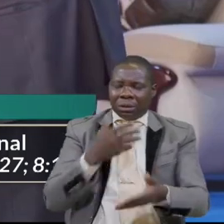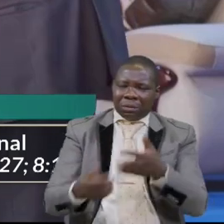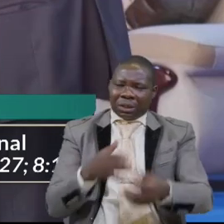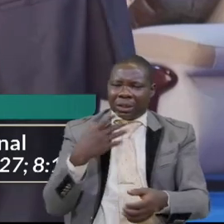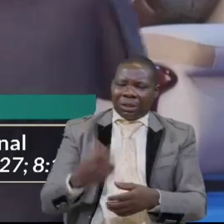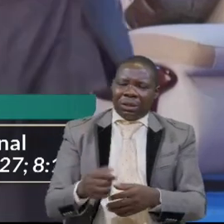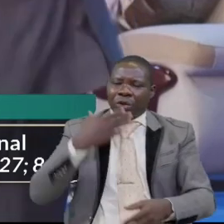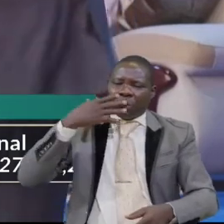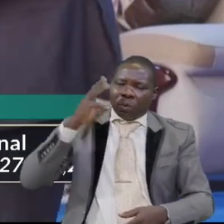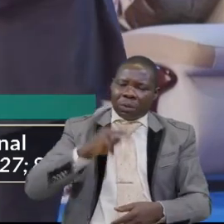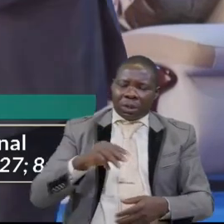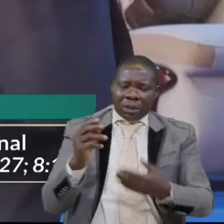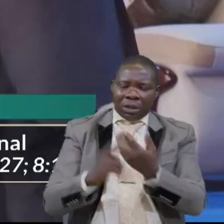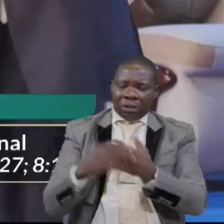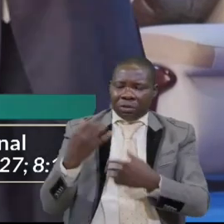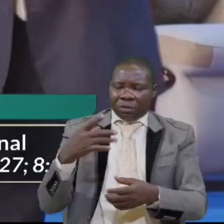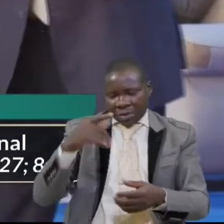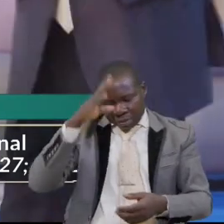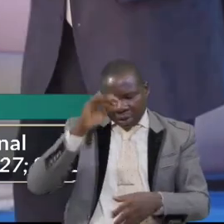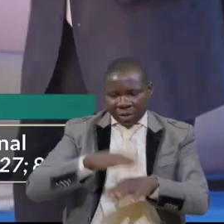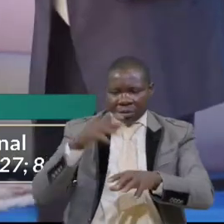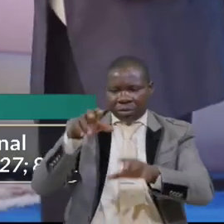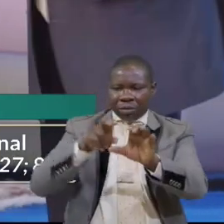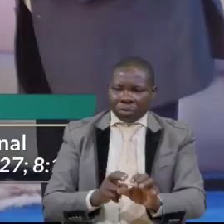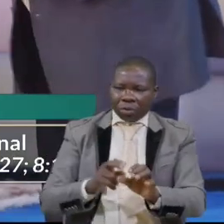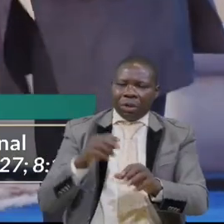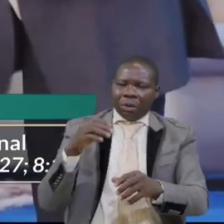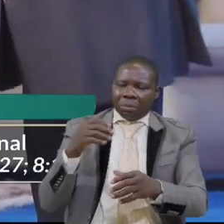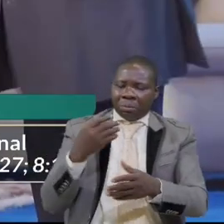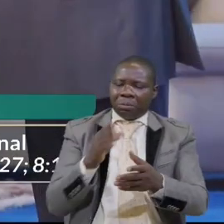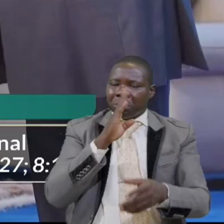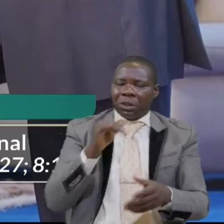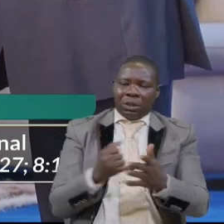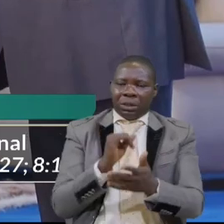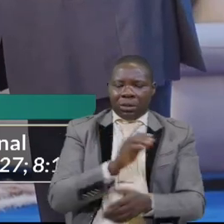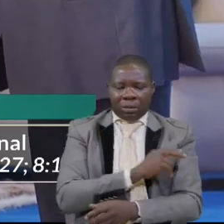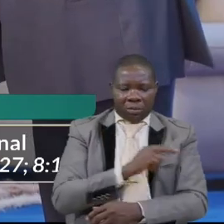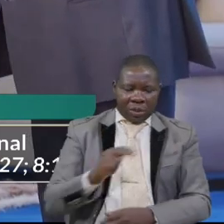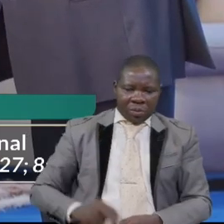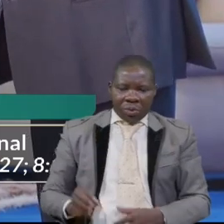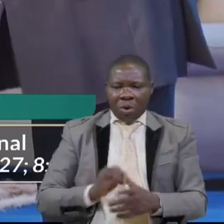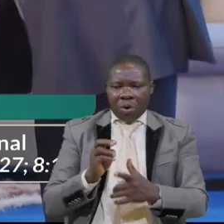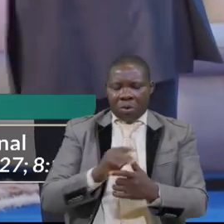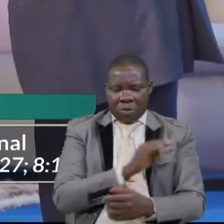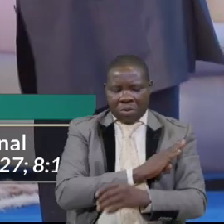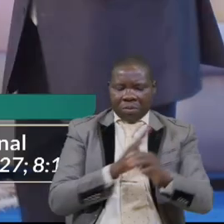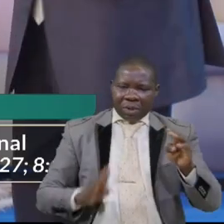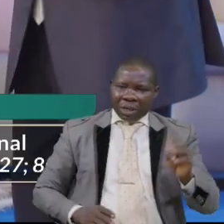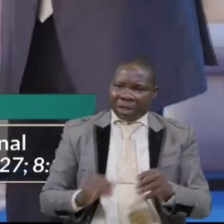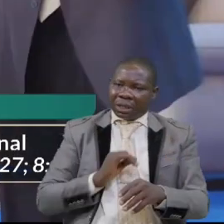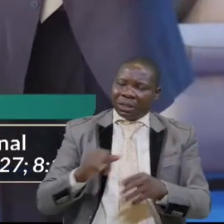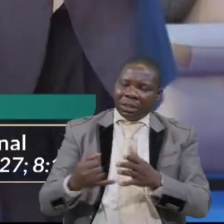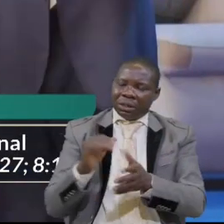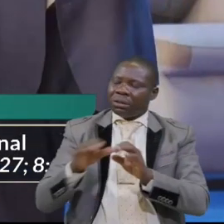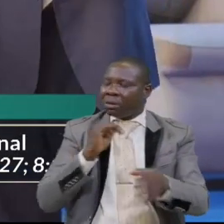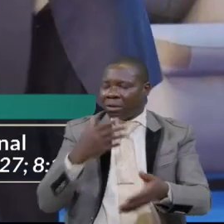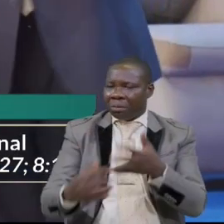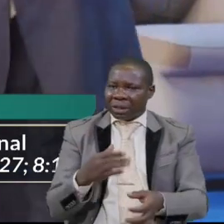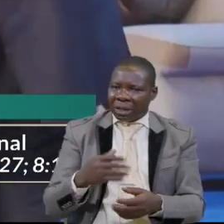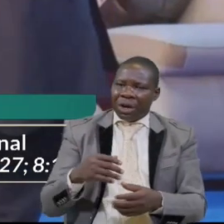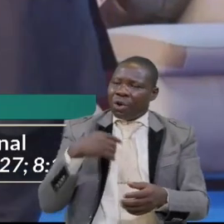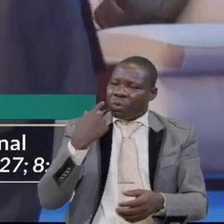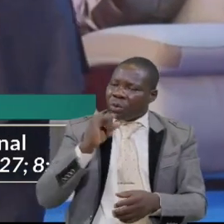nukanza ou de betchasar peu importe qui je vois et dirigeant les choses